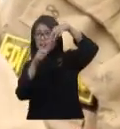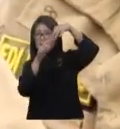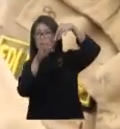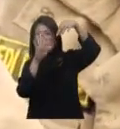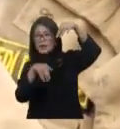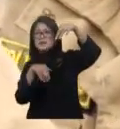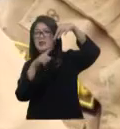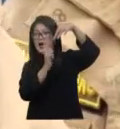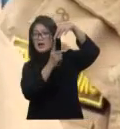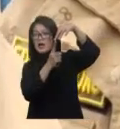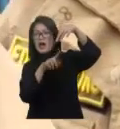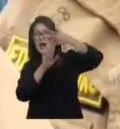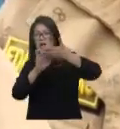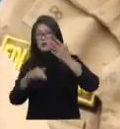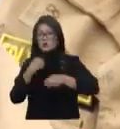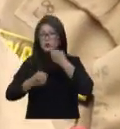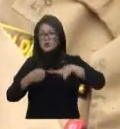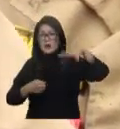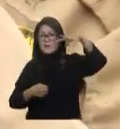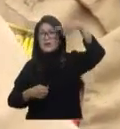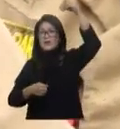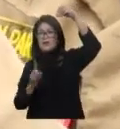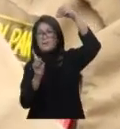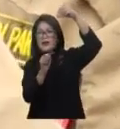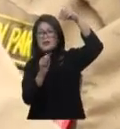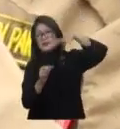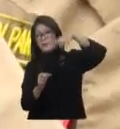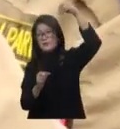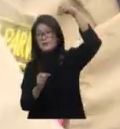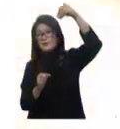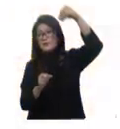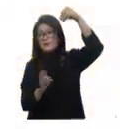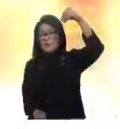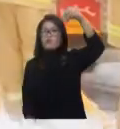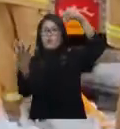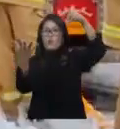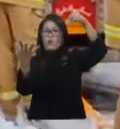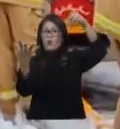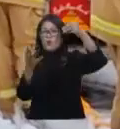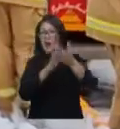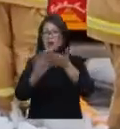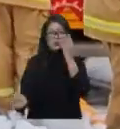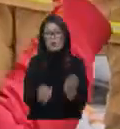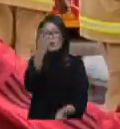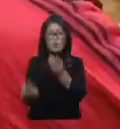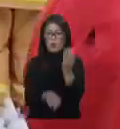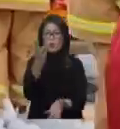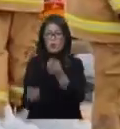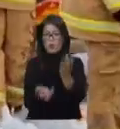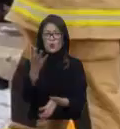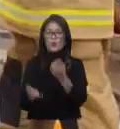lampu. Ternyata itu merupakan pemicu dari penyalaan atau ledakan di gas itu. 14 unit mobil